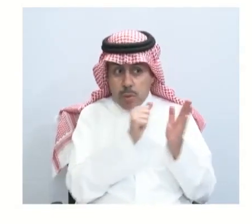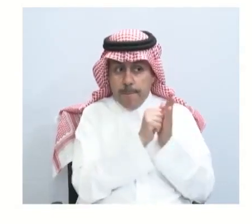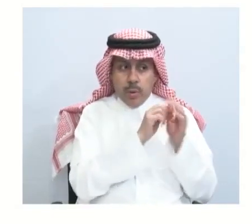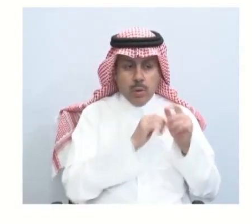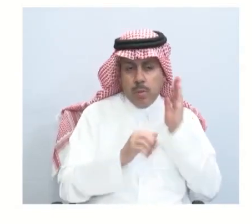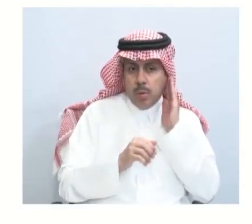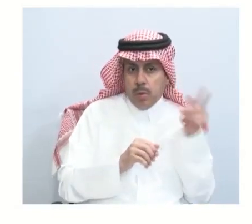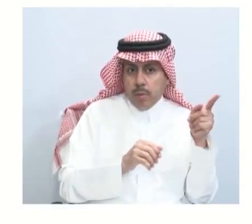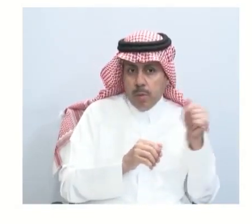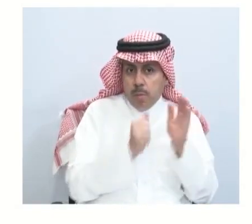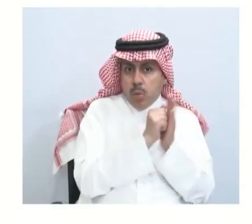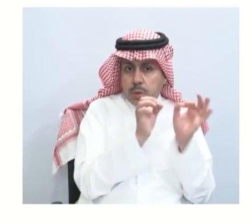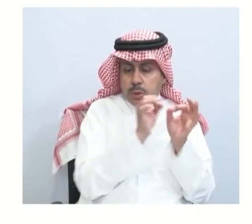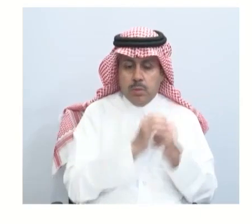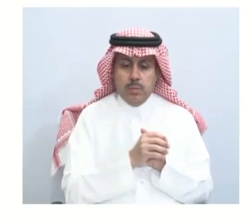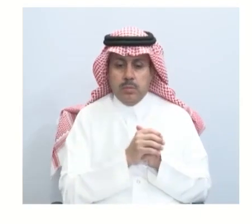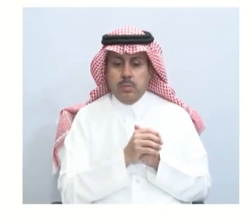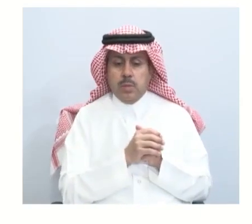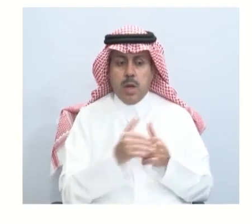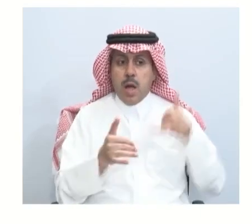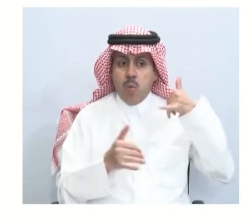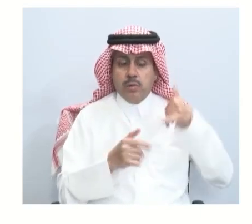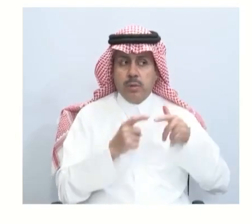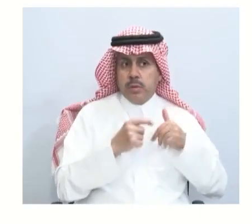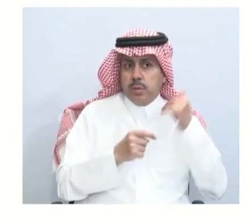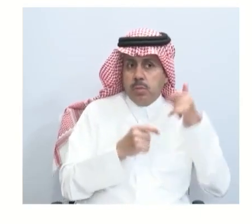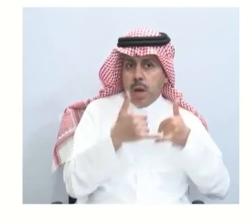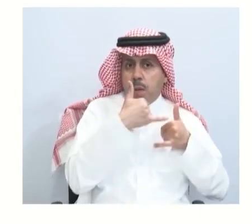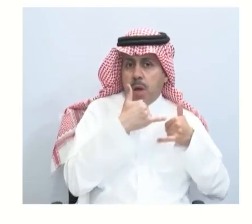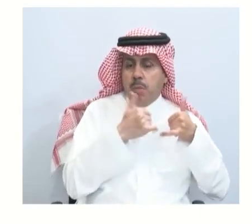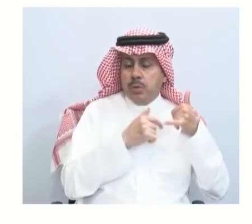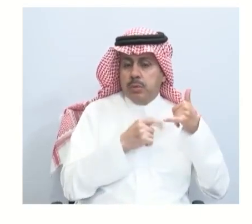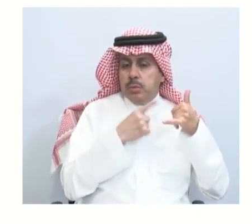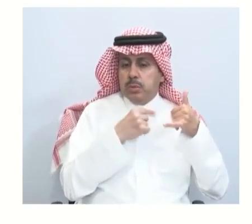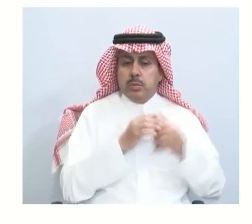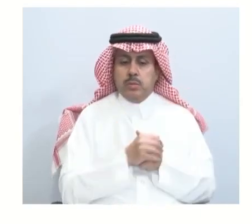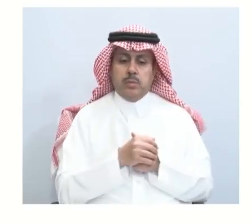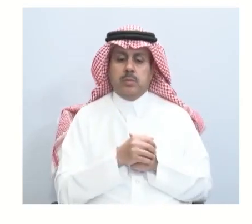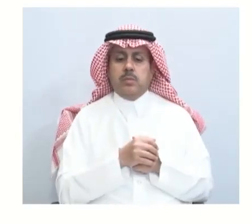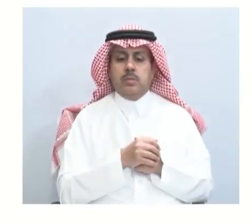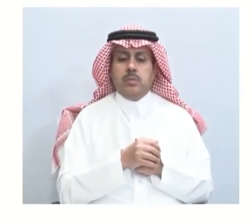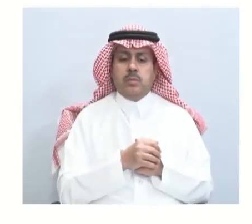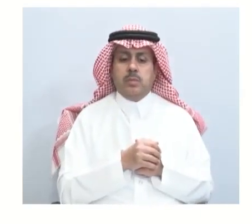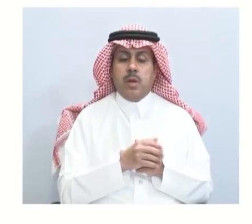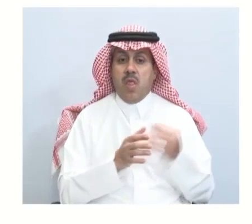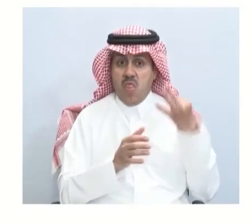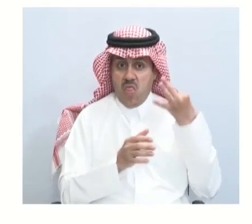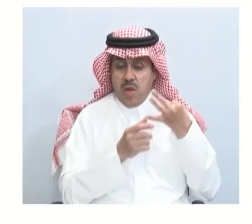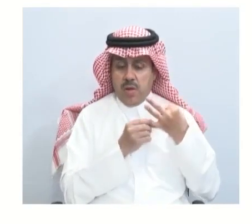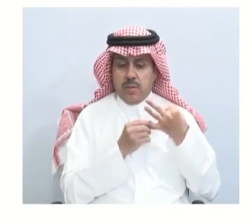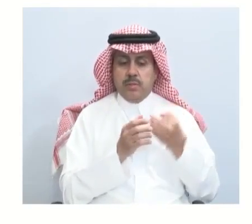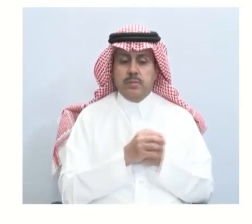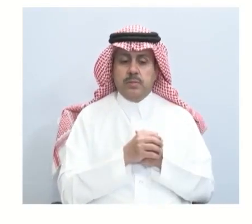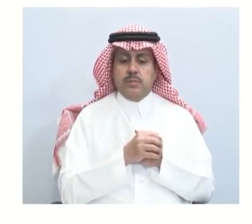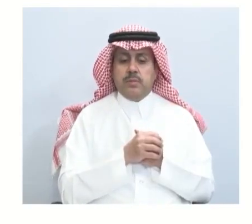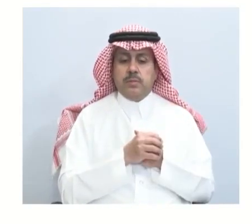الابواب كذلك التنس على هواتف الناس ومكالماته كذلك صوره ثالثه قلنا تذكرون